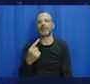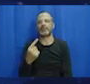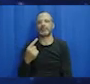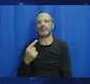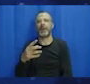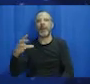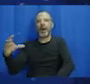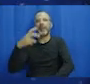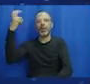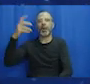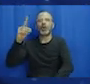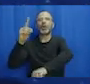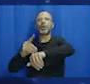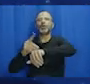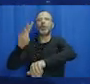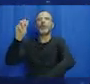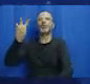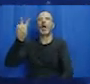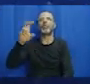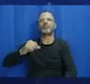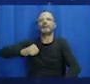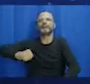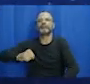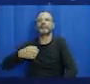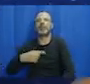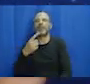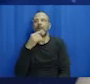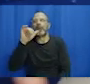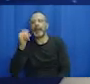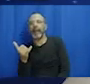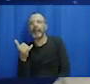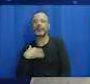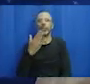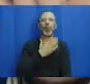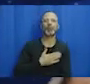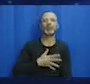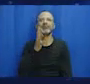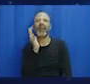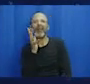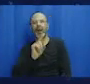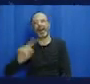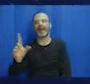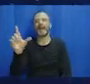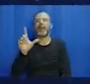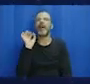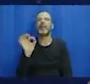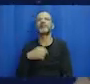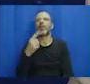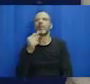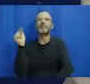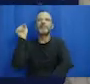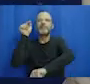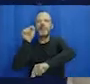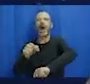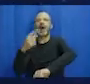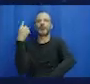العربيه الموحده الدكتور منصور عباس، اللي شاء من شاء وابى من ابى، اللي عجبه اللي بيحبه اللي بيكرهه شيء اخر، ولكن الواقع يقول هو جاء بخطه